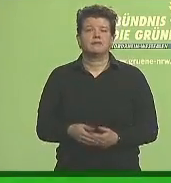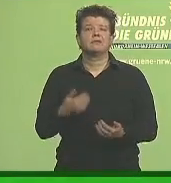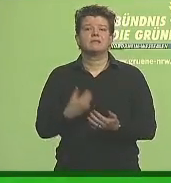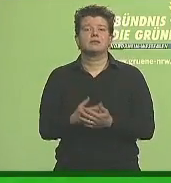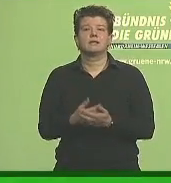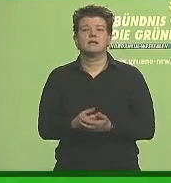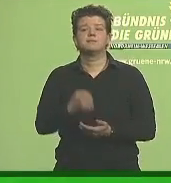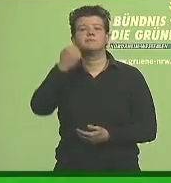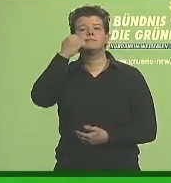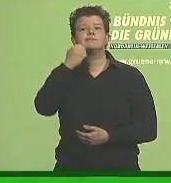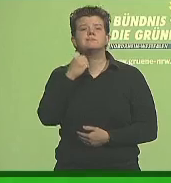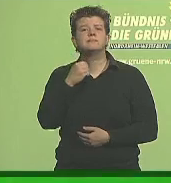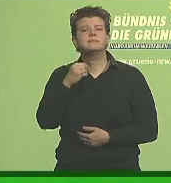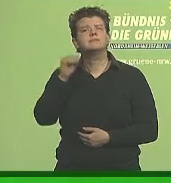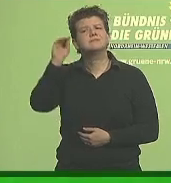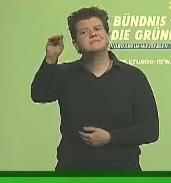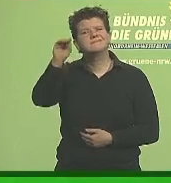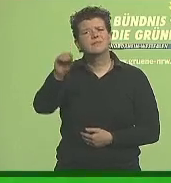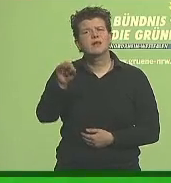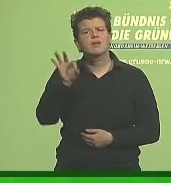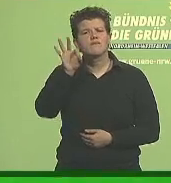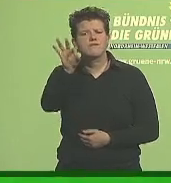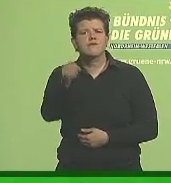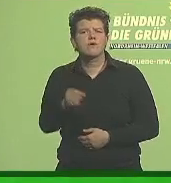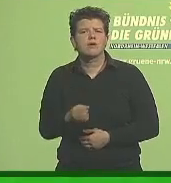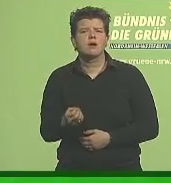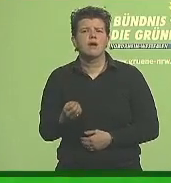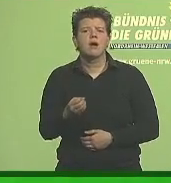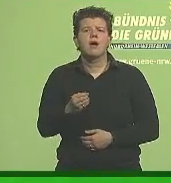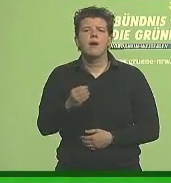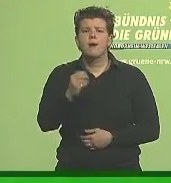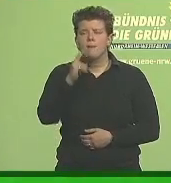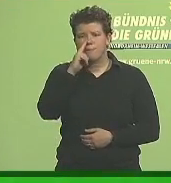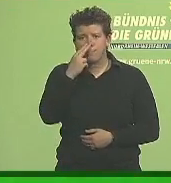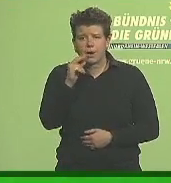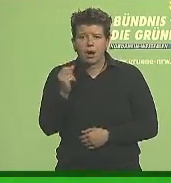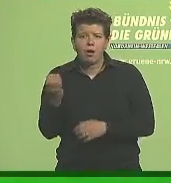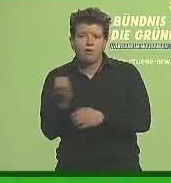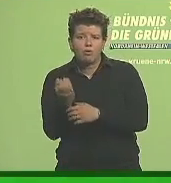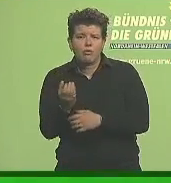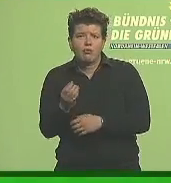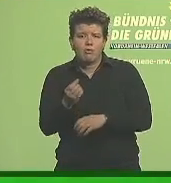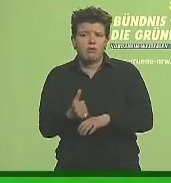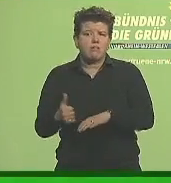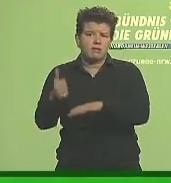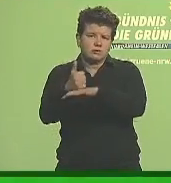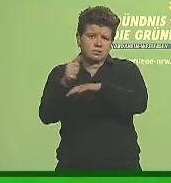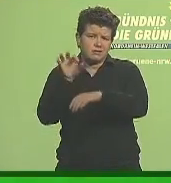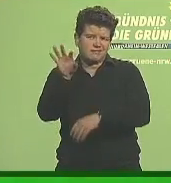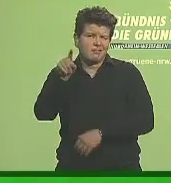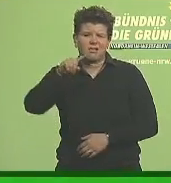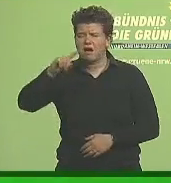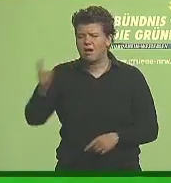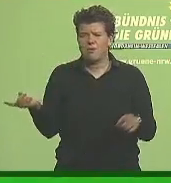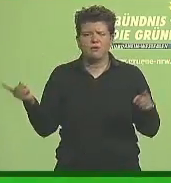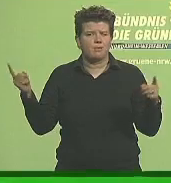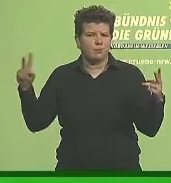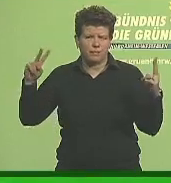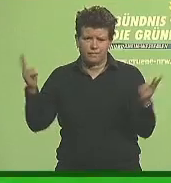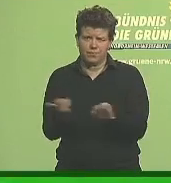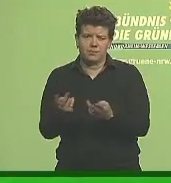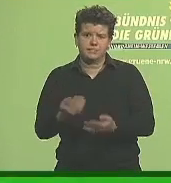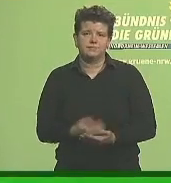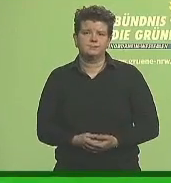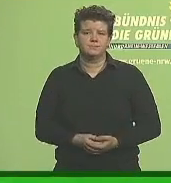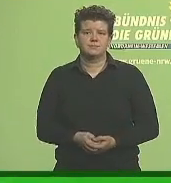Ihre Braunkohlekraftwerke zur Kenntnis und stoppen Sie diese idiotische Planung für Boa Plus, wo Sie eine ganze Region auf die Bäume treiben. Das geht